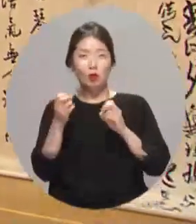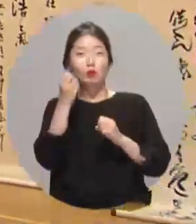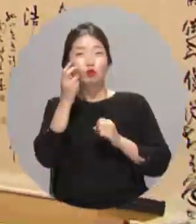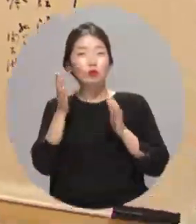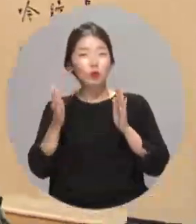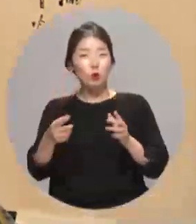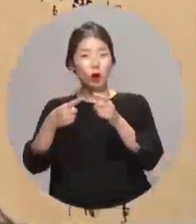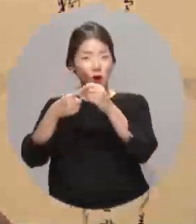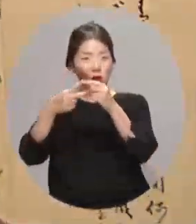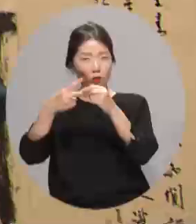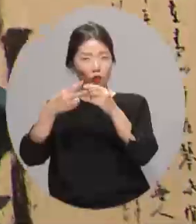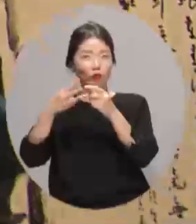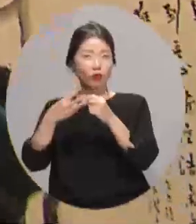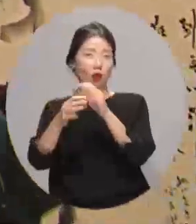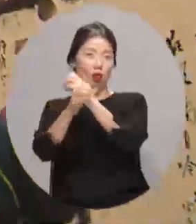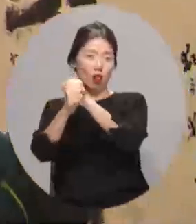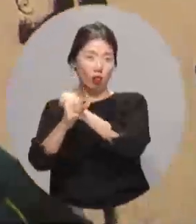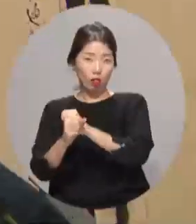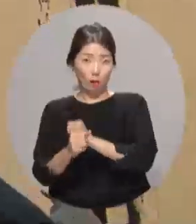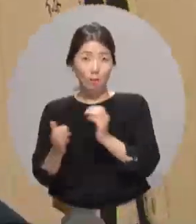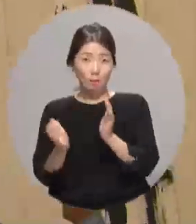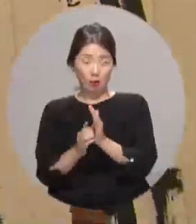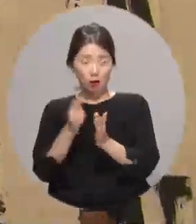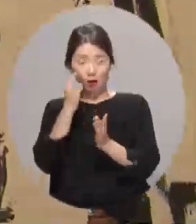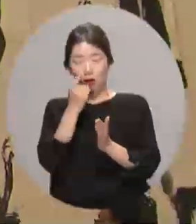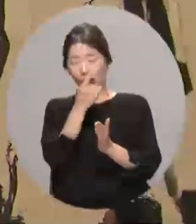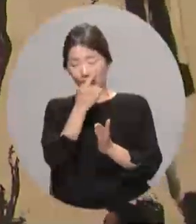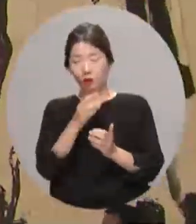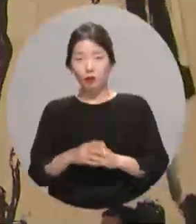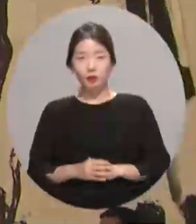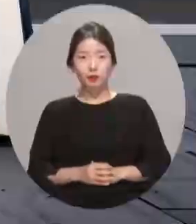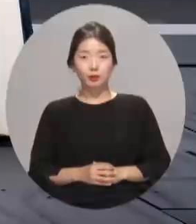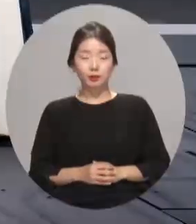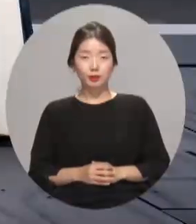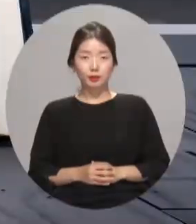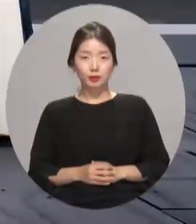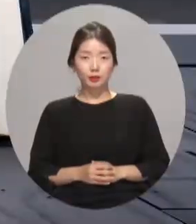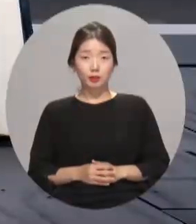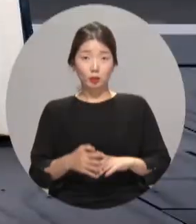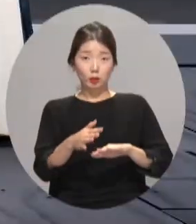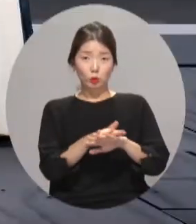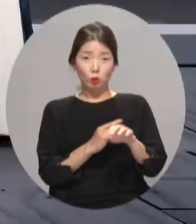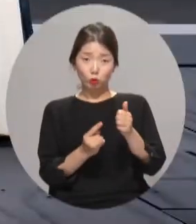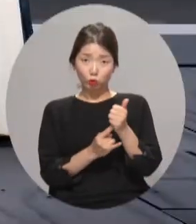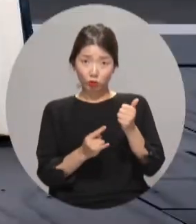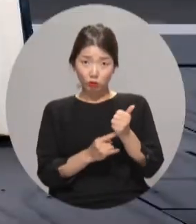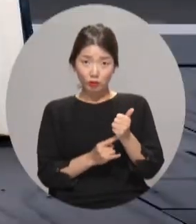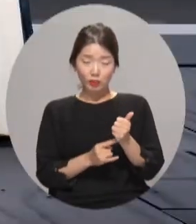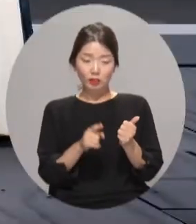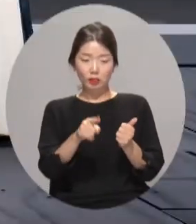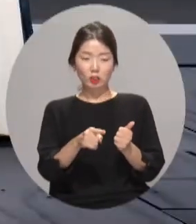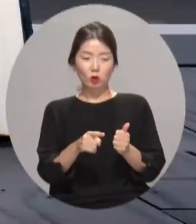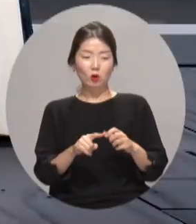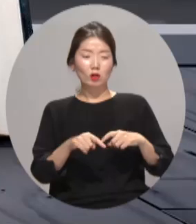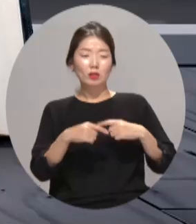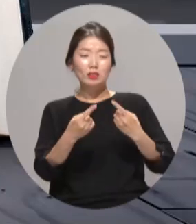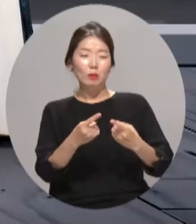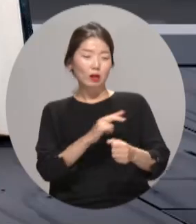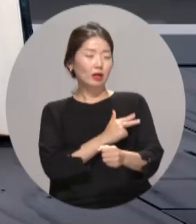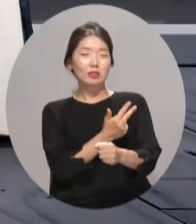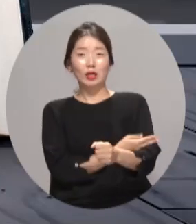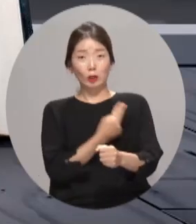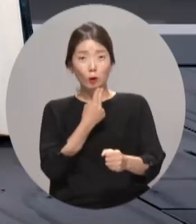달간 세 건의 수의계약을 잇따라 체결한 사실도 확인됩니다. 조직위 임직원은 입찰 참가 자격이